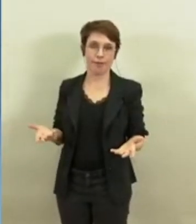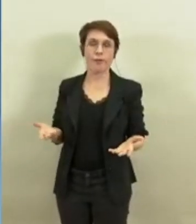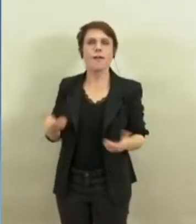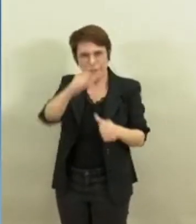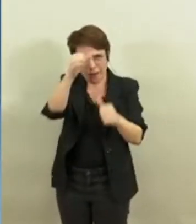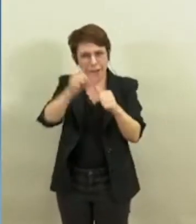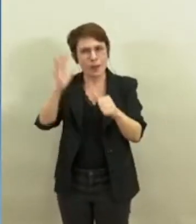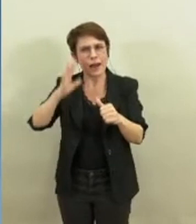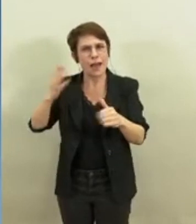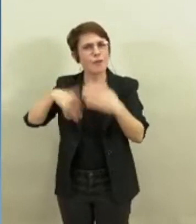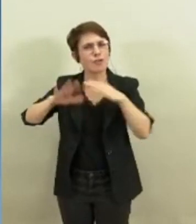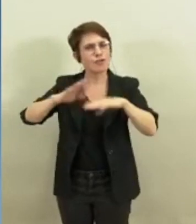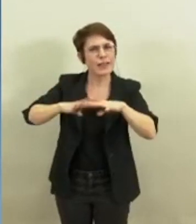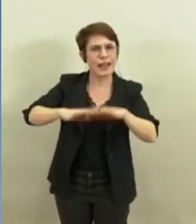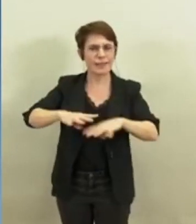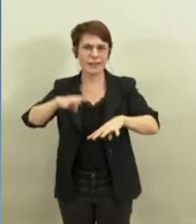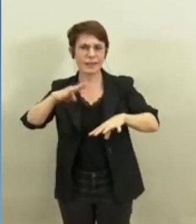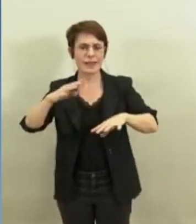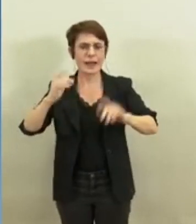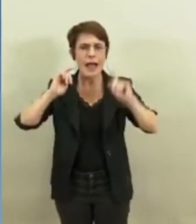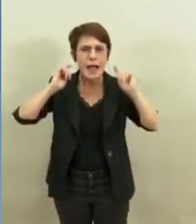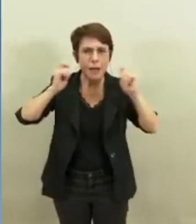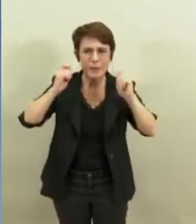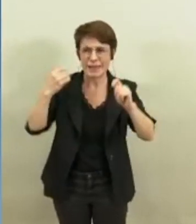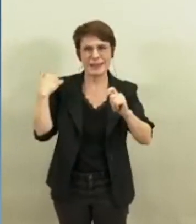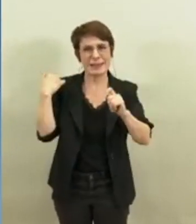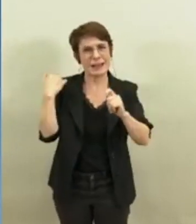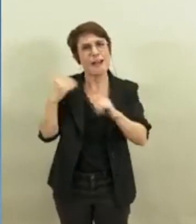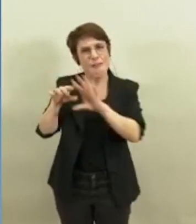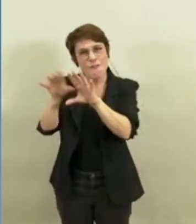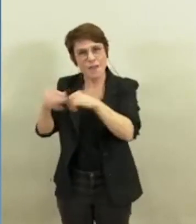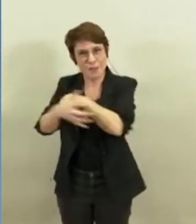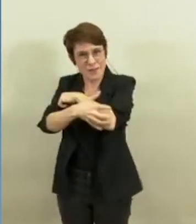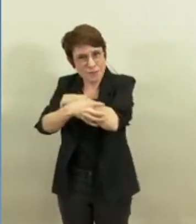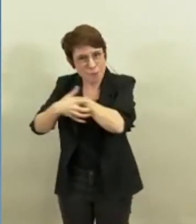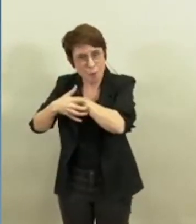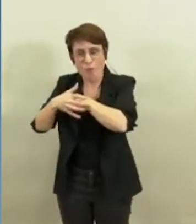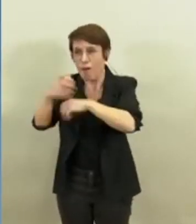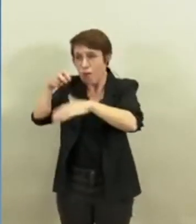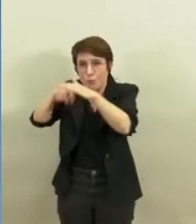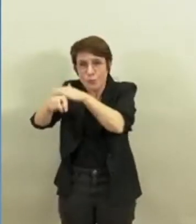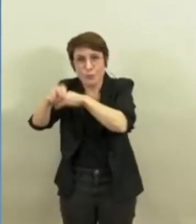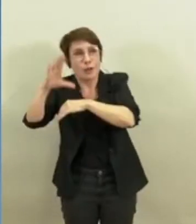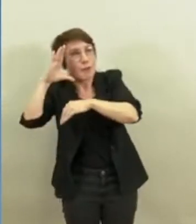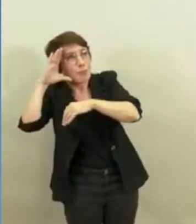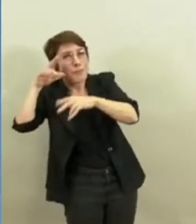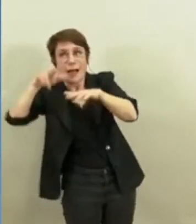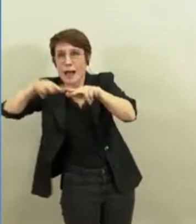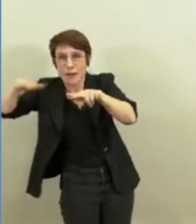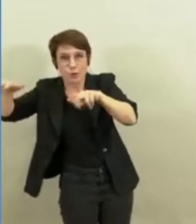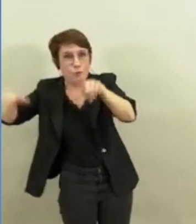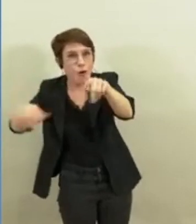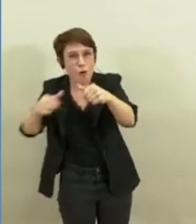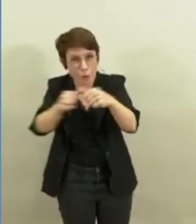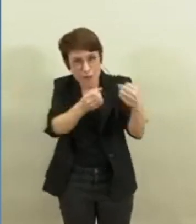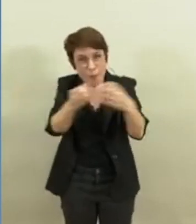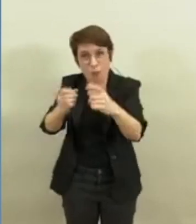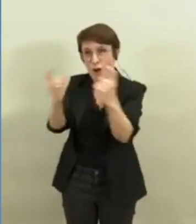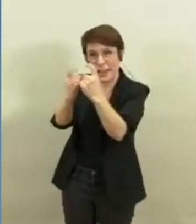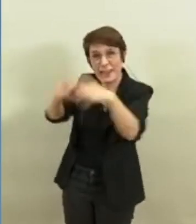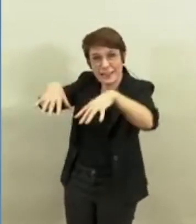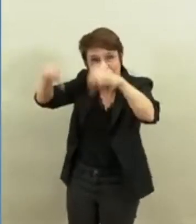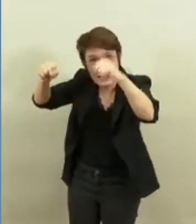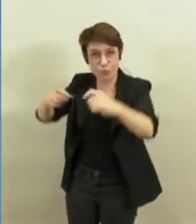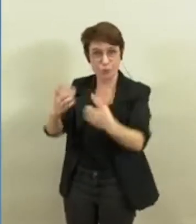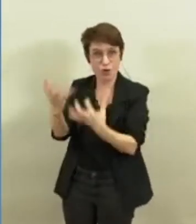l'abbaye, coupé le chauffage l'année dernière et l'électricité pour ces malheureux qui s'étaient abrités dans ces logements. Je peux vous dire